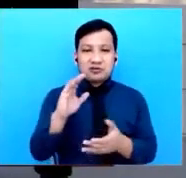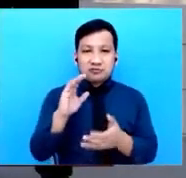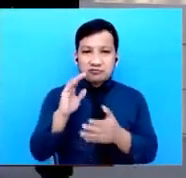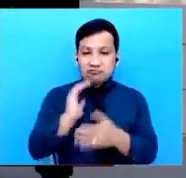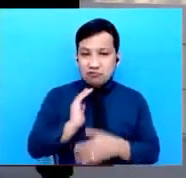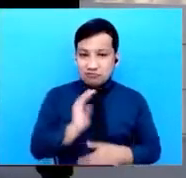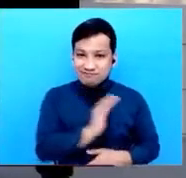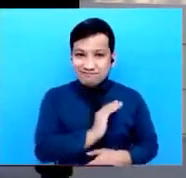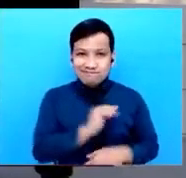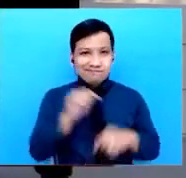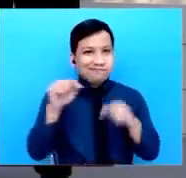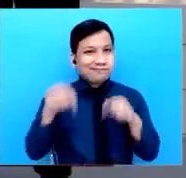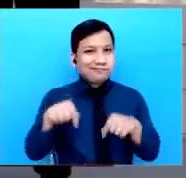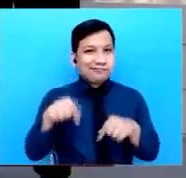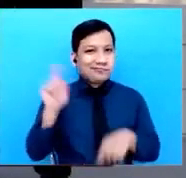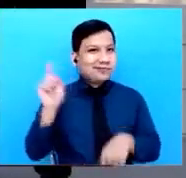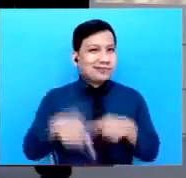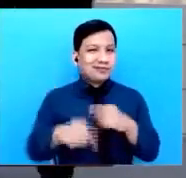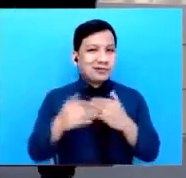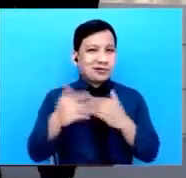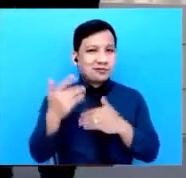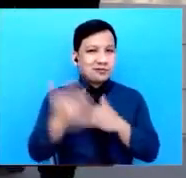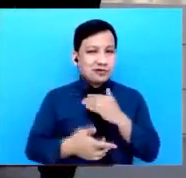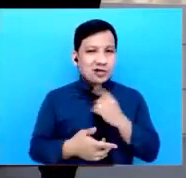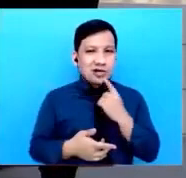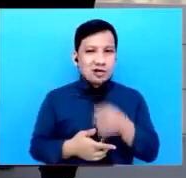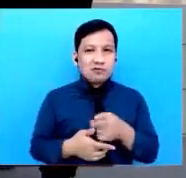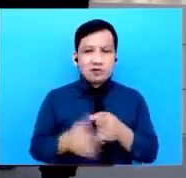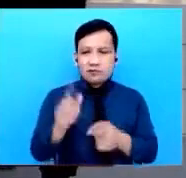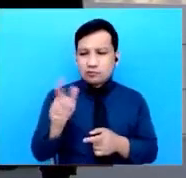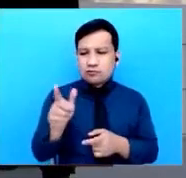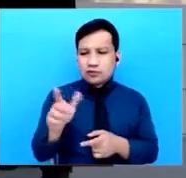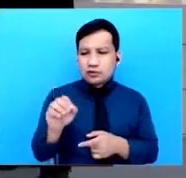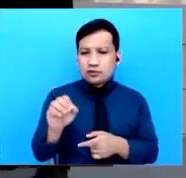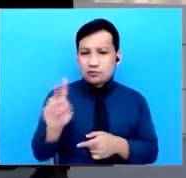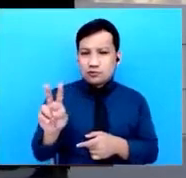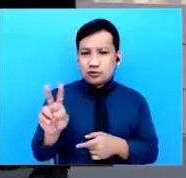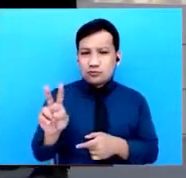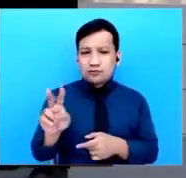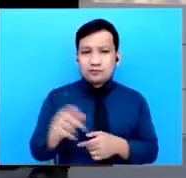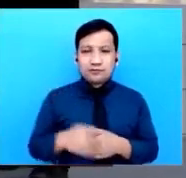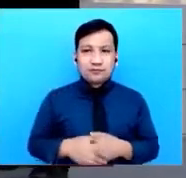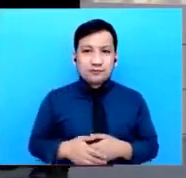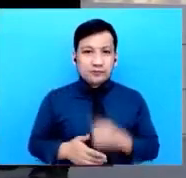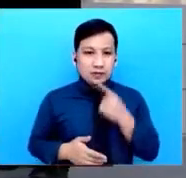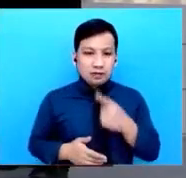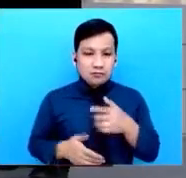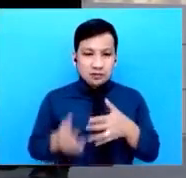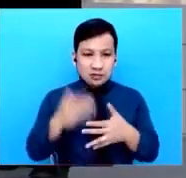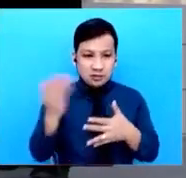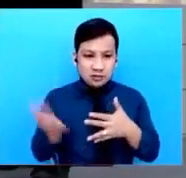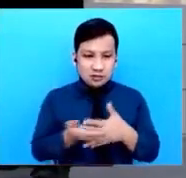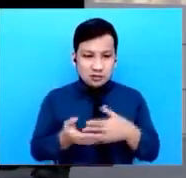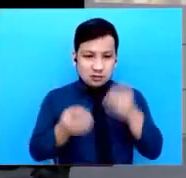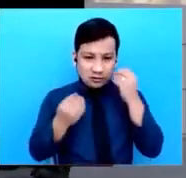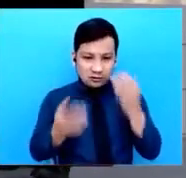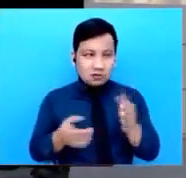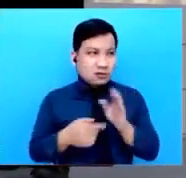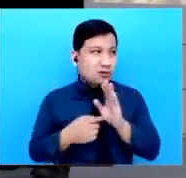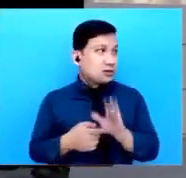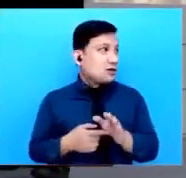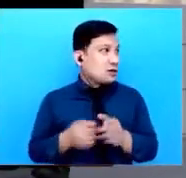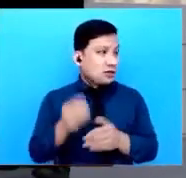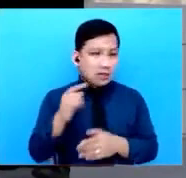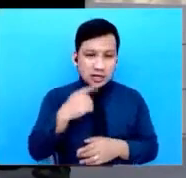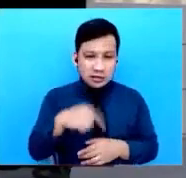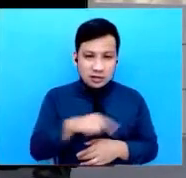hindi po sila umaandar. Halimbawa po, taong 2012, naghain ng panukala ang yumaong si Senadora Miriam